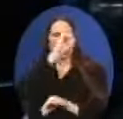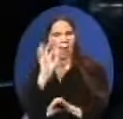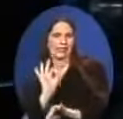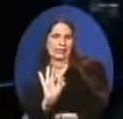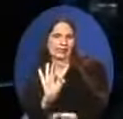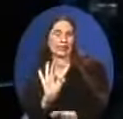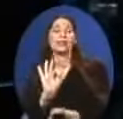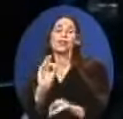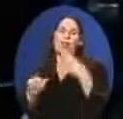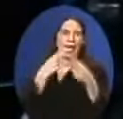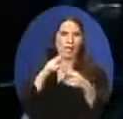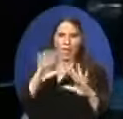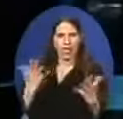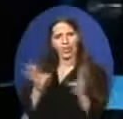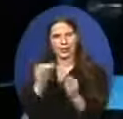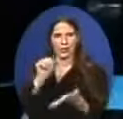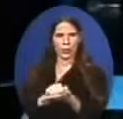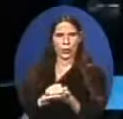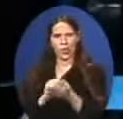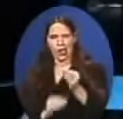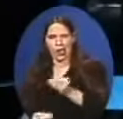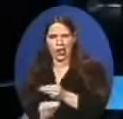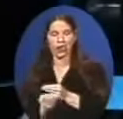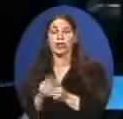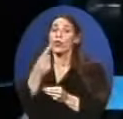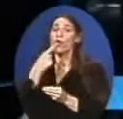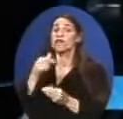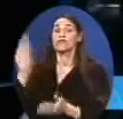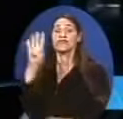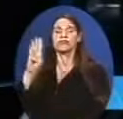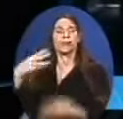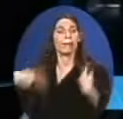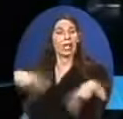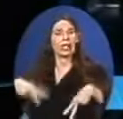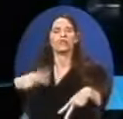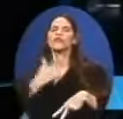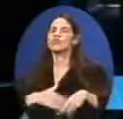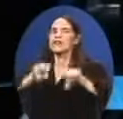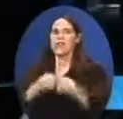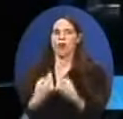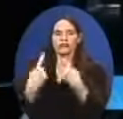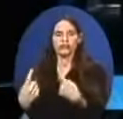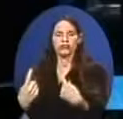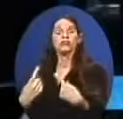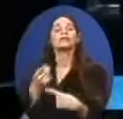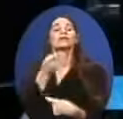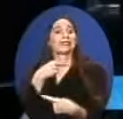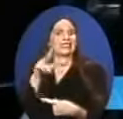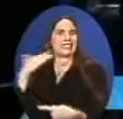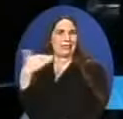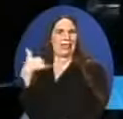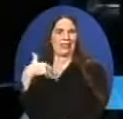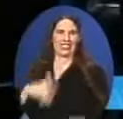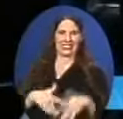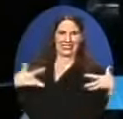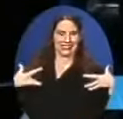באמצעות עיתונאי מקורב. על פי אובמה, נתניהו פחדן, מדיניותו מדיניות של ערס עצמי. ובעוד ציפי לבני כבר עטה על המציאה,